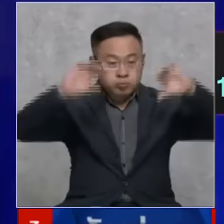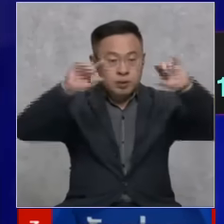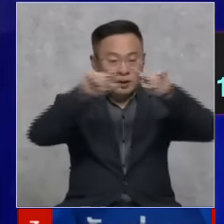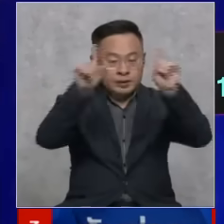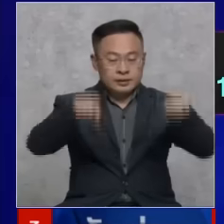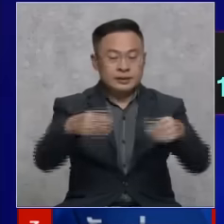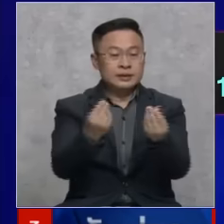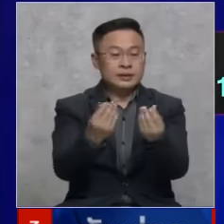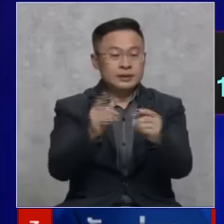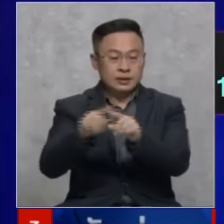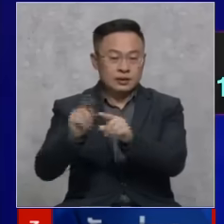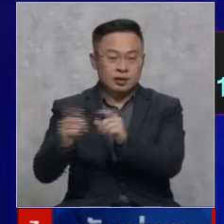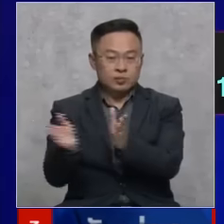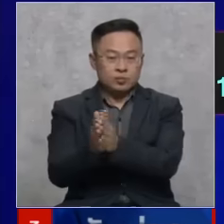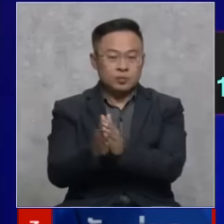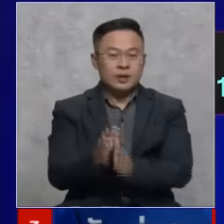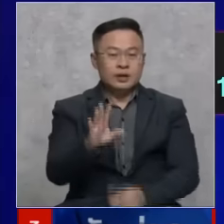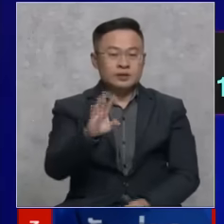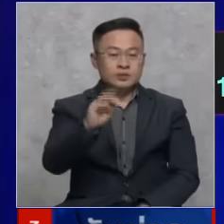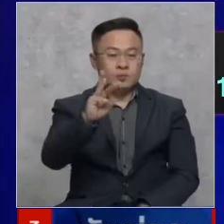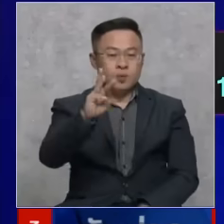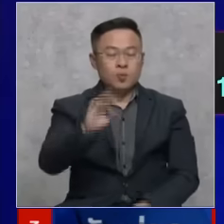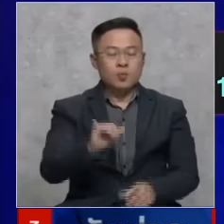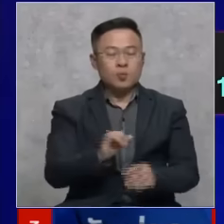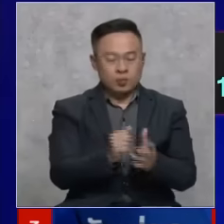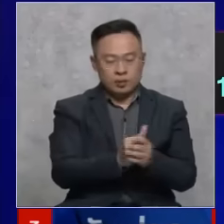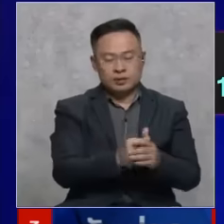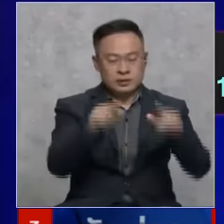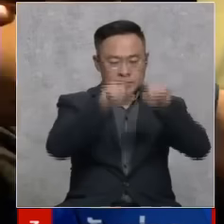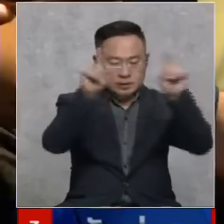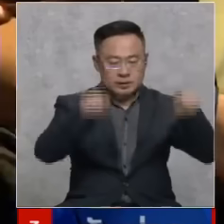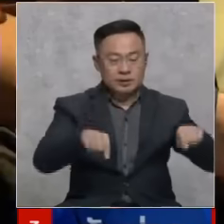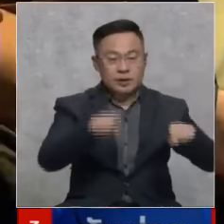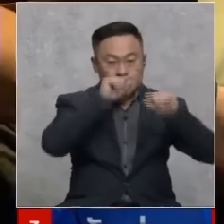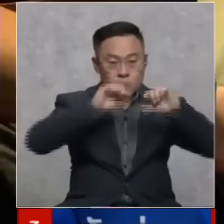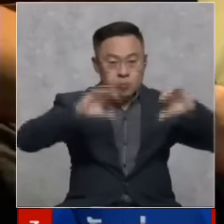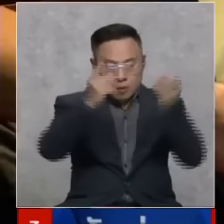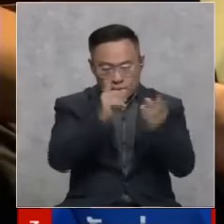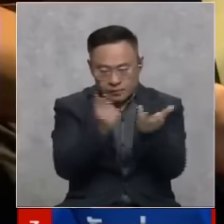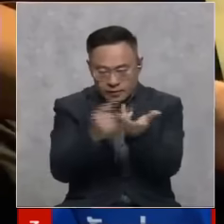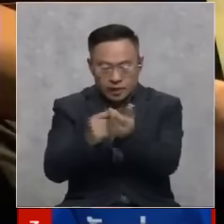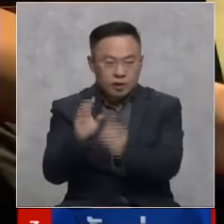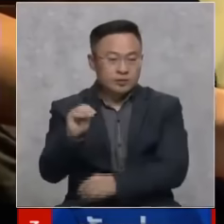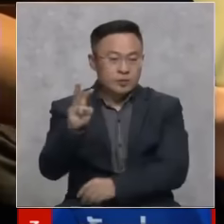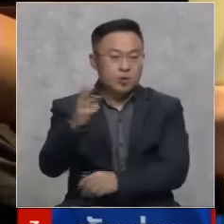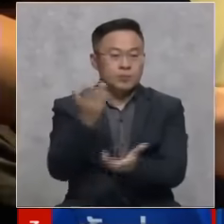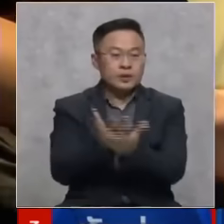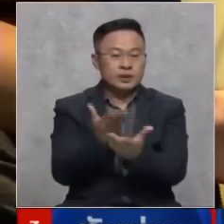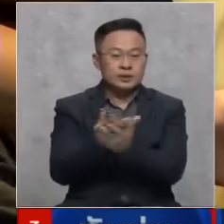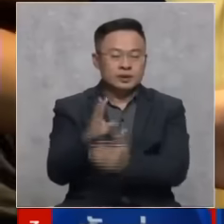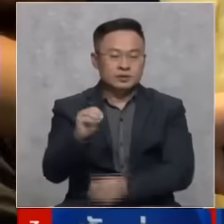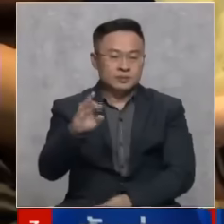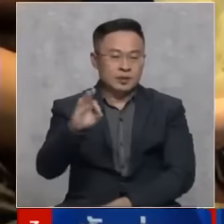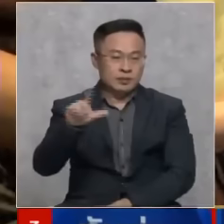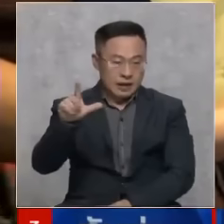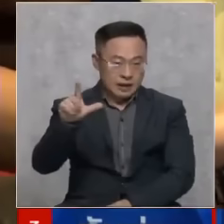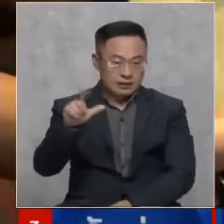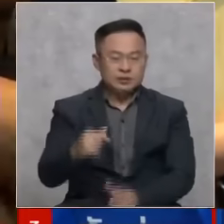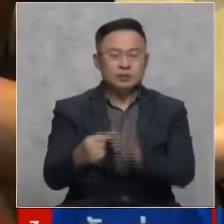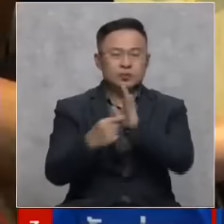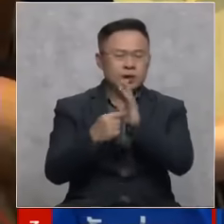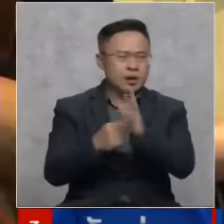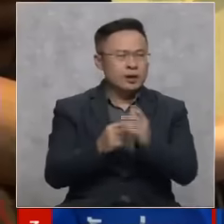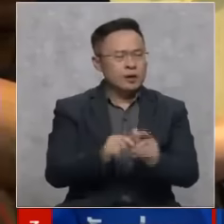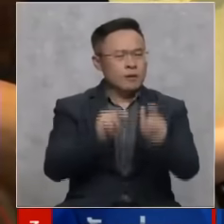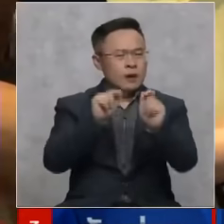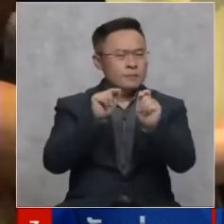ากถึง41ล้านคุณผู้ชมถามว่ามีแถวไหนบ้างนะคะตามรายงานบอกมีเขตบางกอกน้อยกทม.ค่ะมีที่ดินอำเภอสามโค